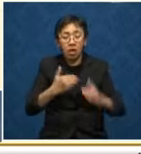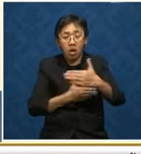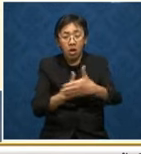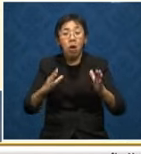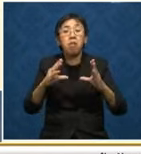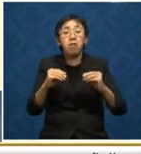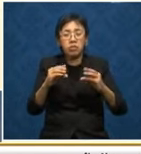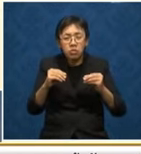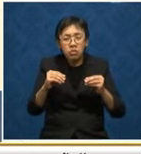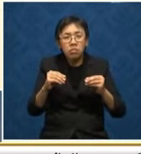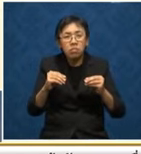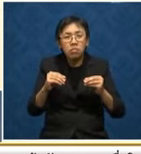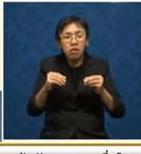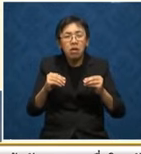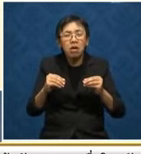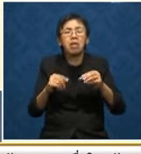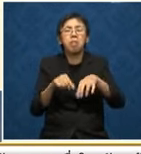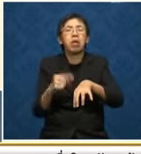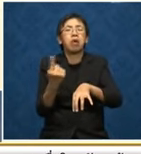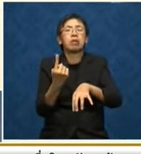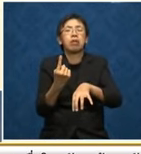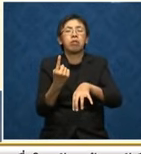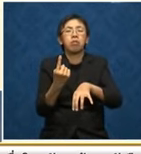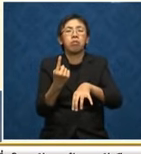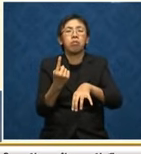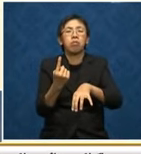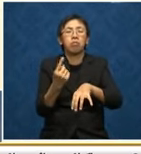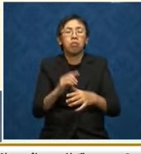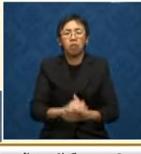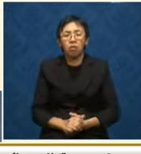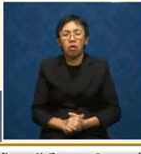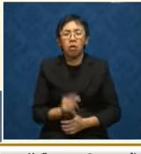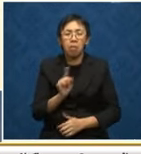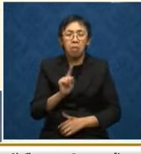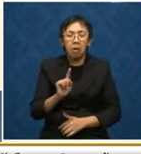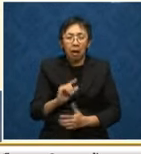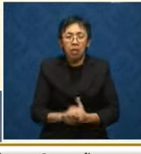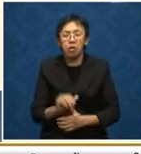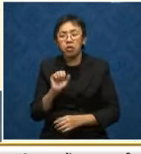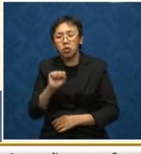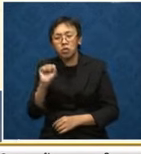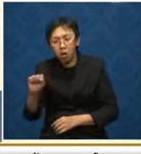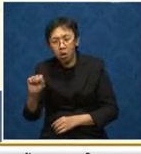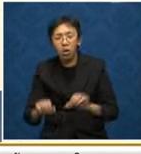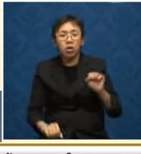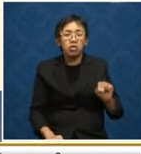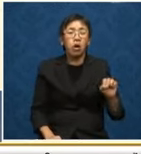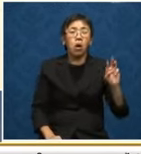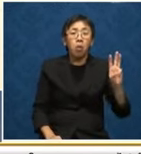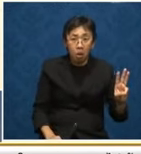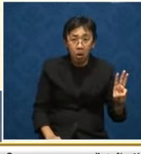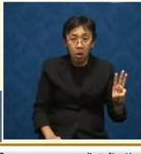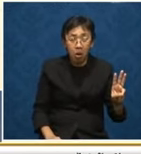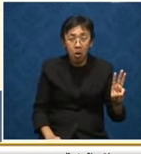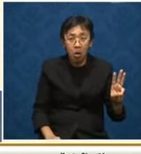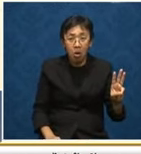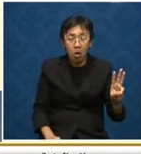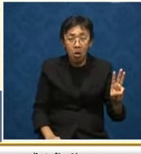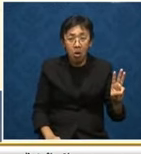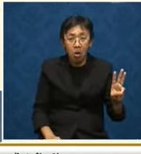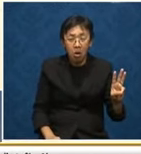มเพียงห้องเดียวต้องใช้ทั้งสมาชิกวุฒิสภาและสมาชิกสภาผู้แทนราษฎ